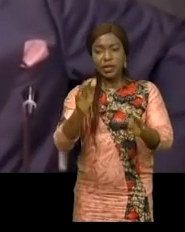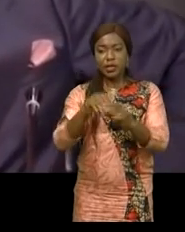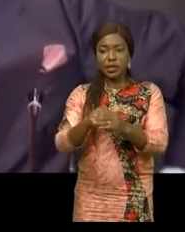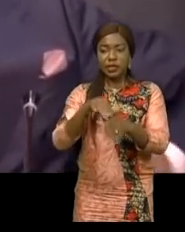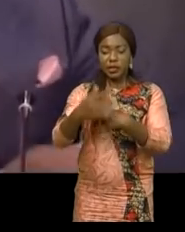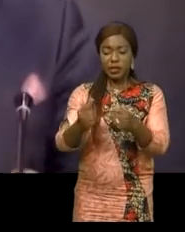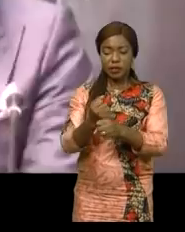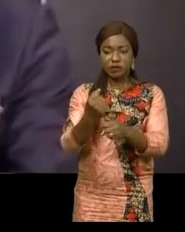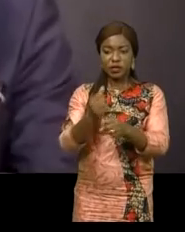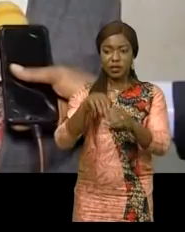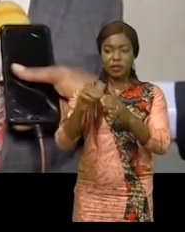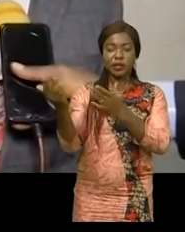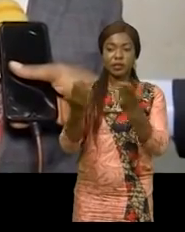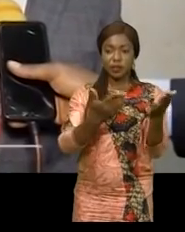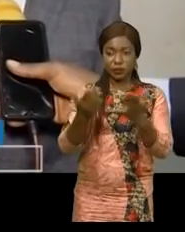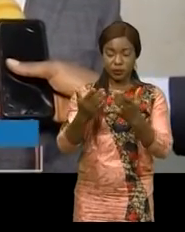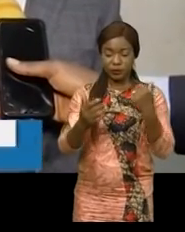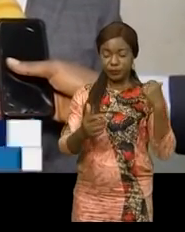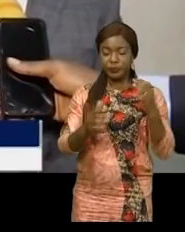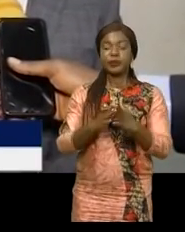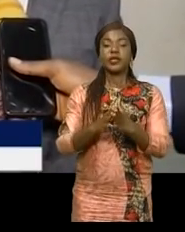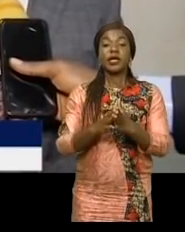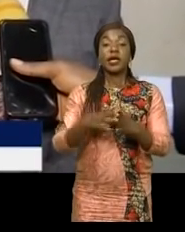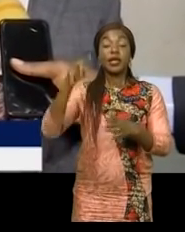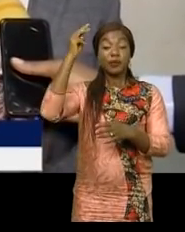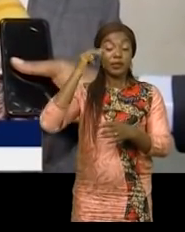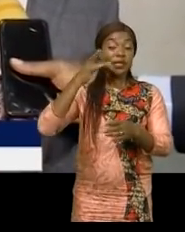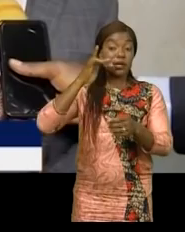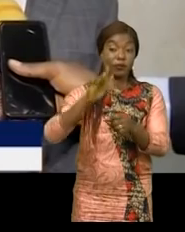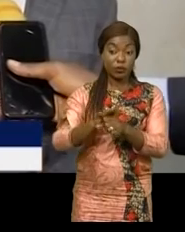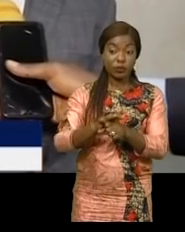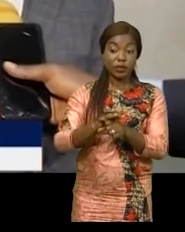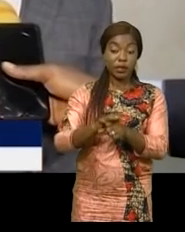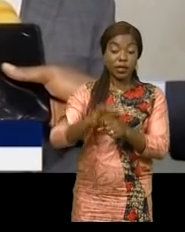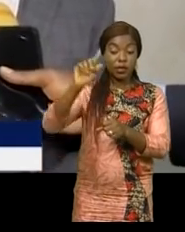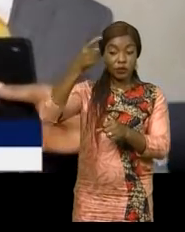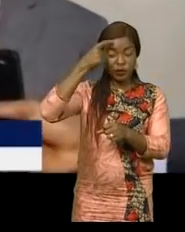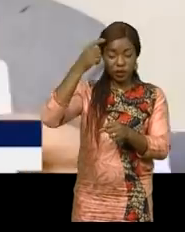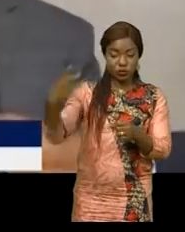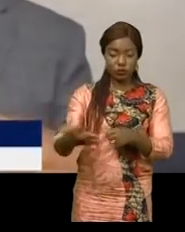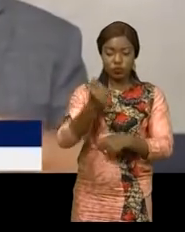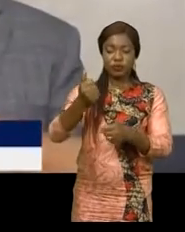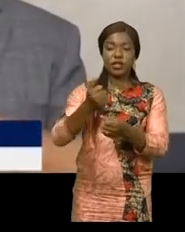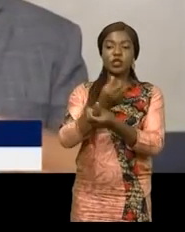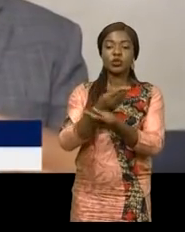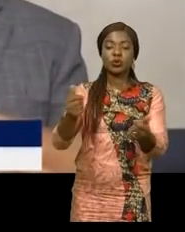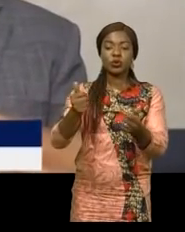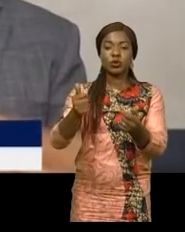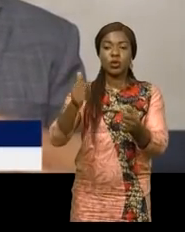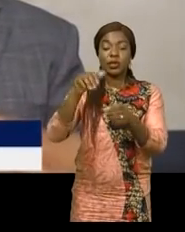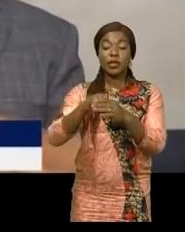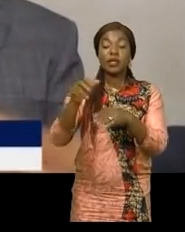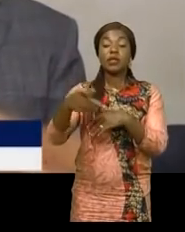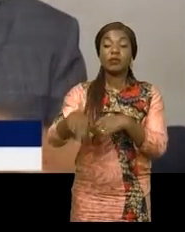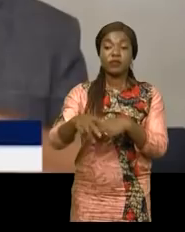des transports le mener ça promet de s'y pensée et qui ouvre en petite ville solution on est au niveau de la province